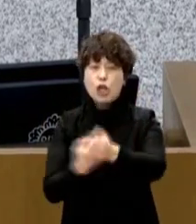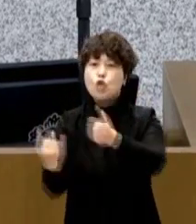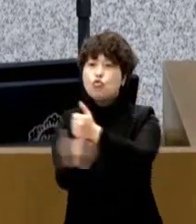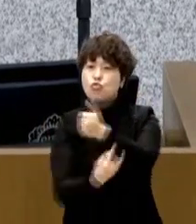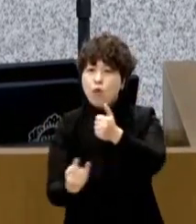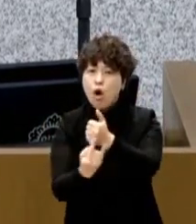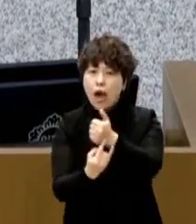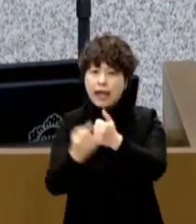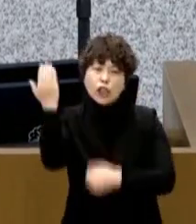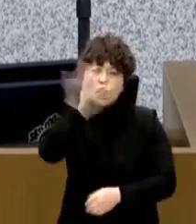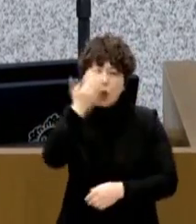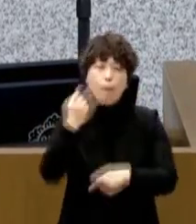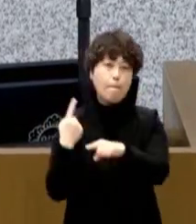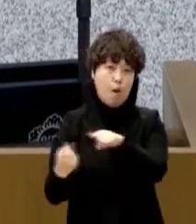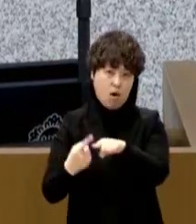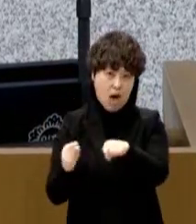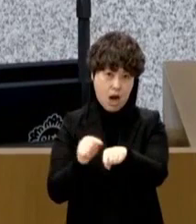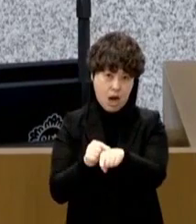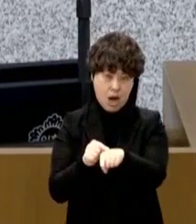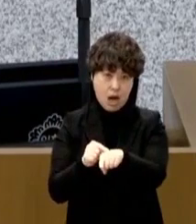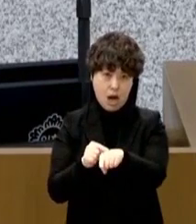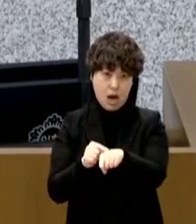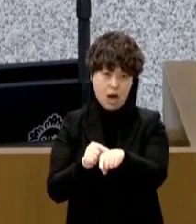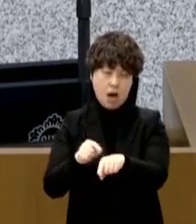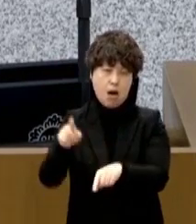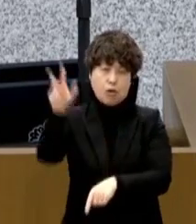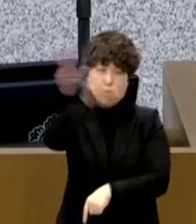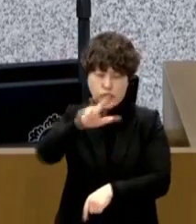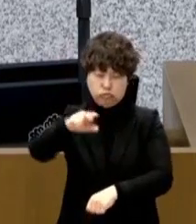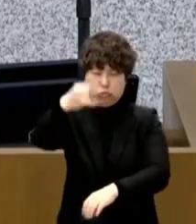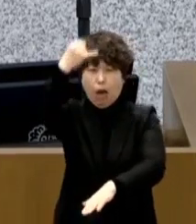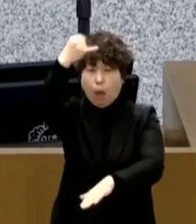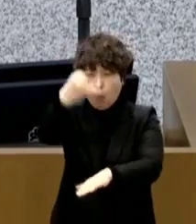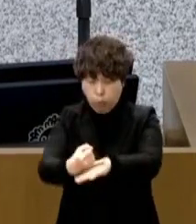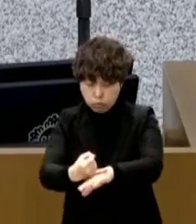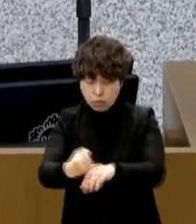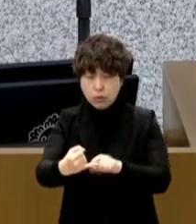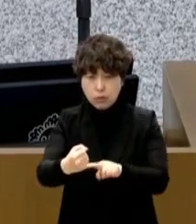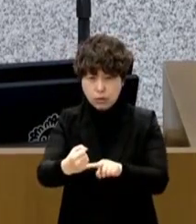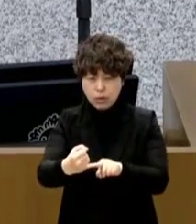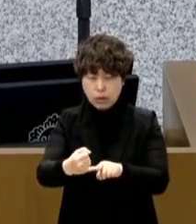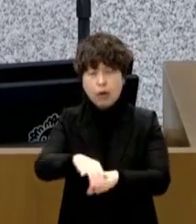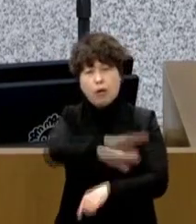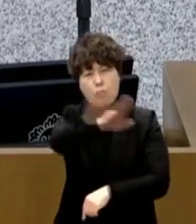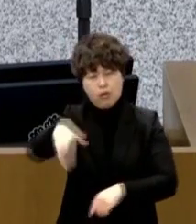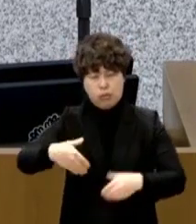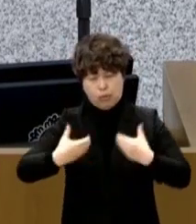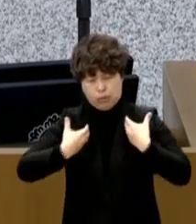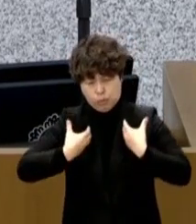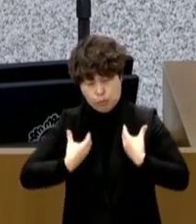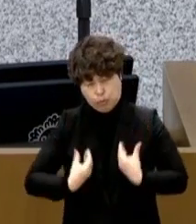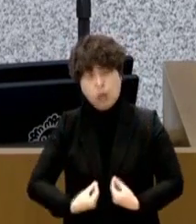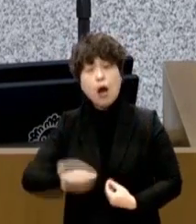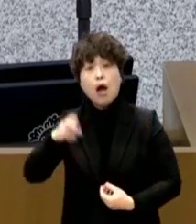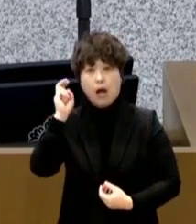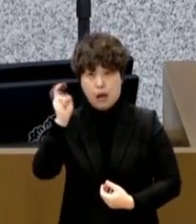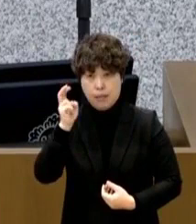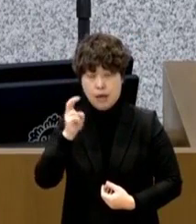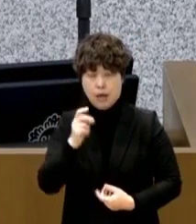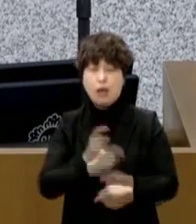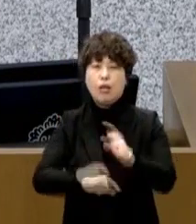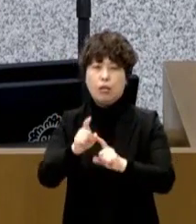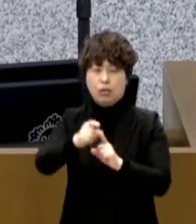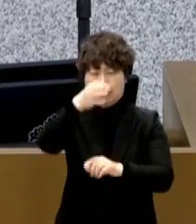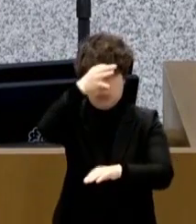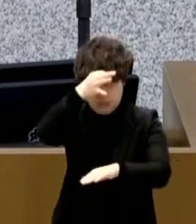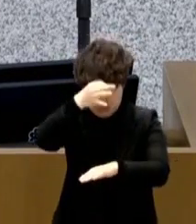청렴도 평가입니다. 전국 최하위라는 평가에 실망하셨을 도민들께 다시 한번 머리